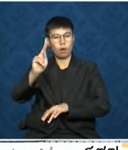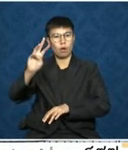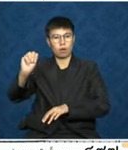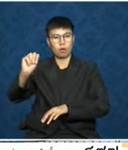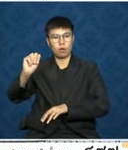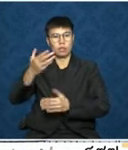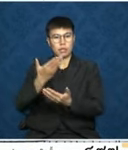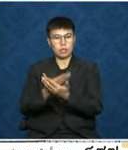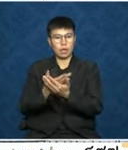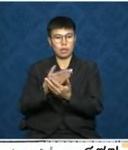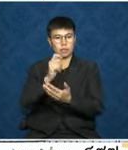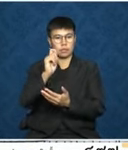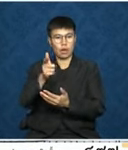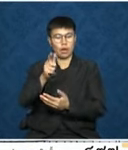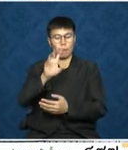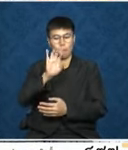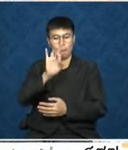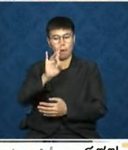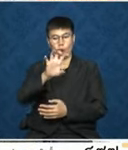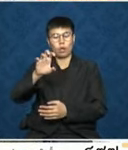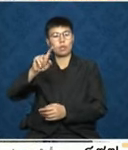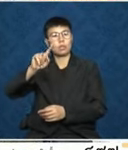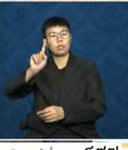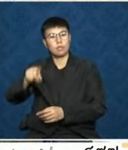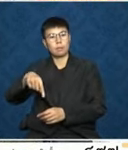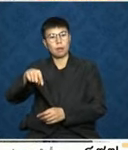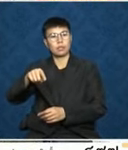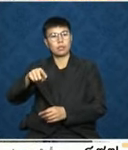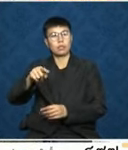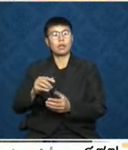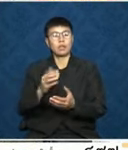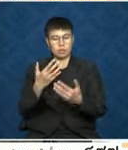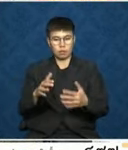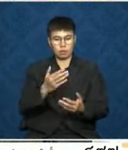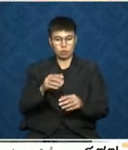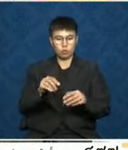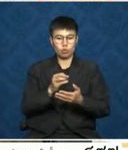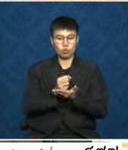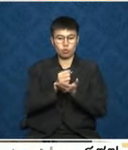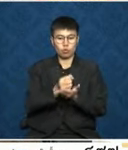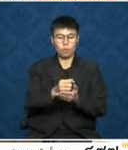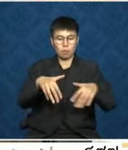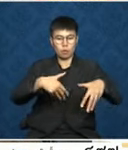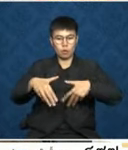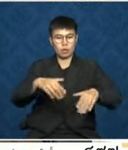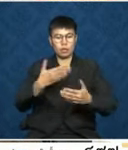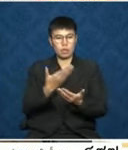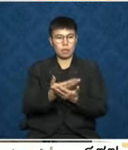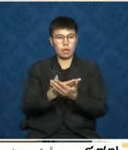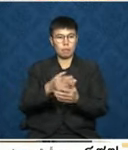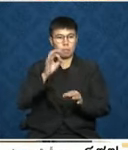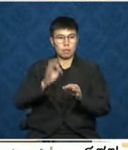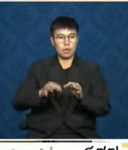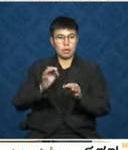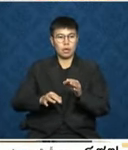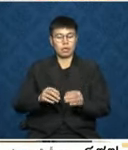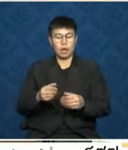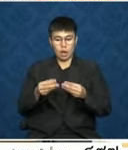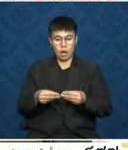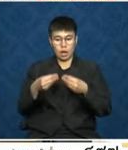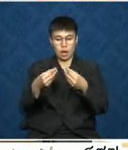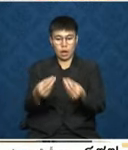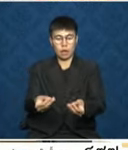ประมาณ 800 - 1,000บาทครับเพราะฉะนั้นเพื่อเป็นการประหยัดค่าใช้จ่ายให้กับพี่น้องประชาชนและมีความพร้อมในการทางด้านสาธารณสุขให้กับพี่น้อง